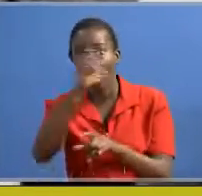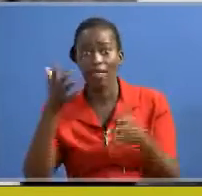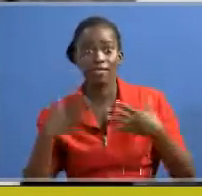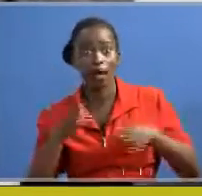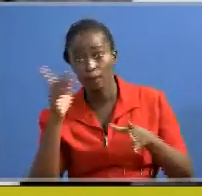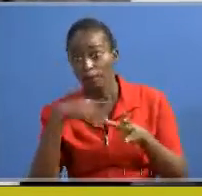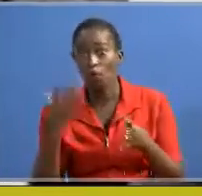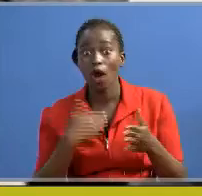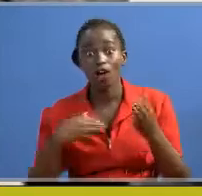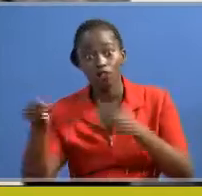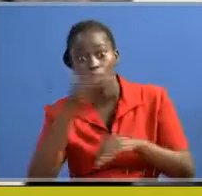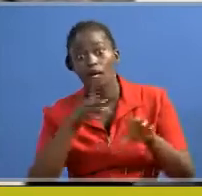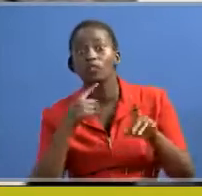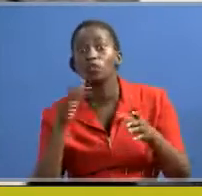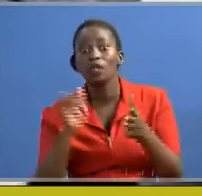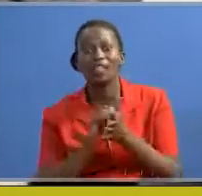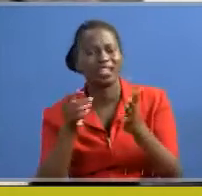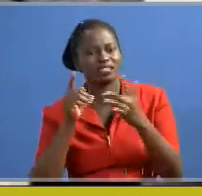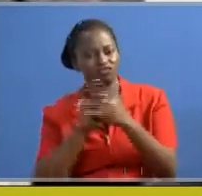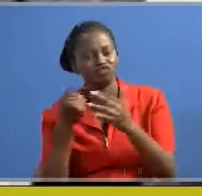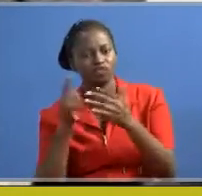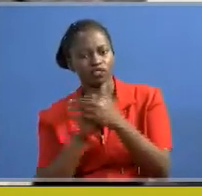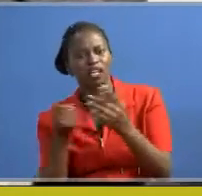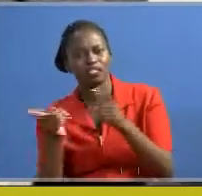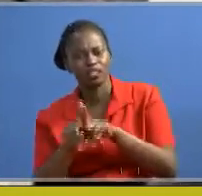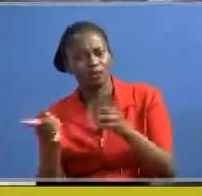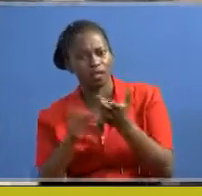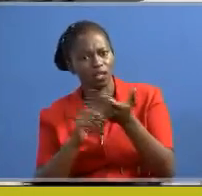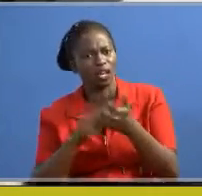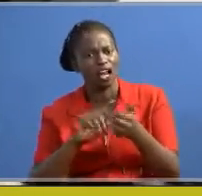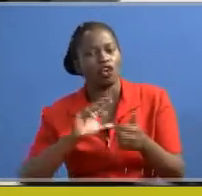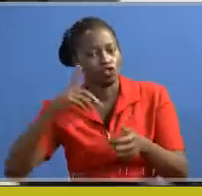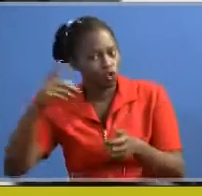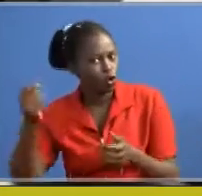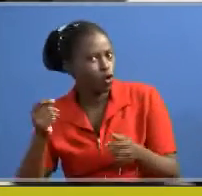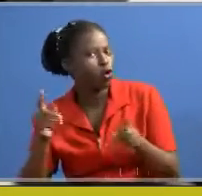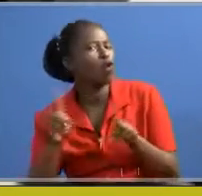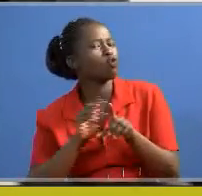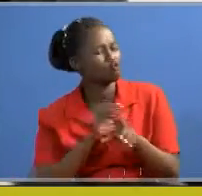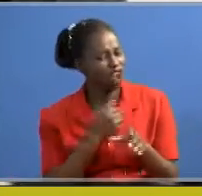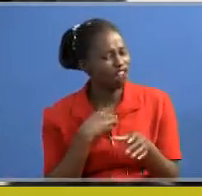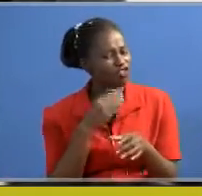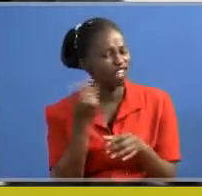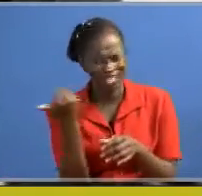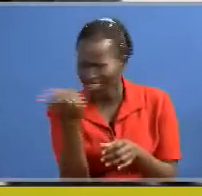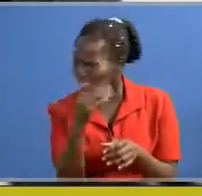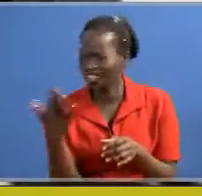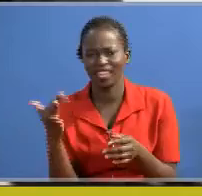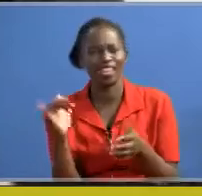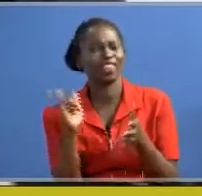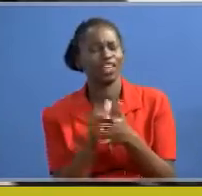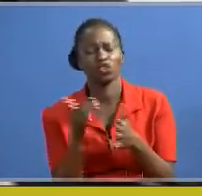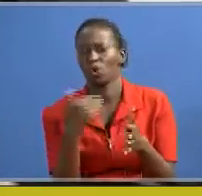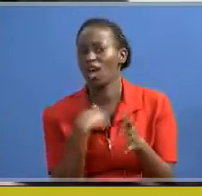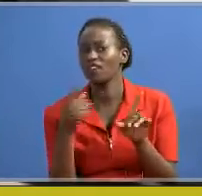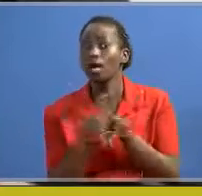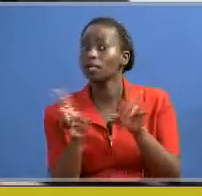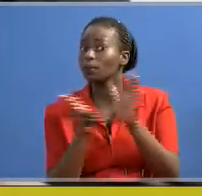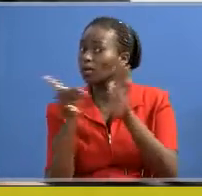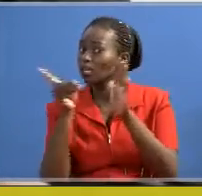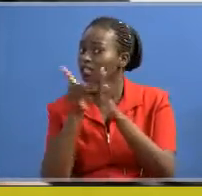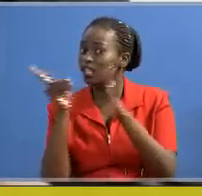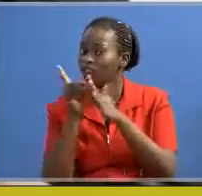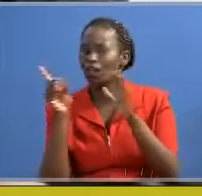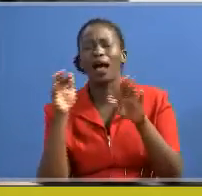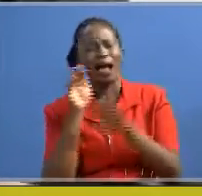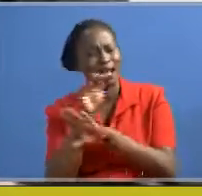wanakuja mchango, wanahesabiwa. Sasa sisi tunaenda tu, tunatoa kwenye huko naye na tunaendelesha. Sasa tunaomba sana